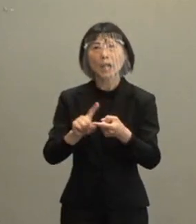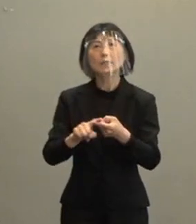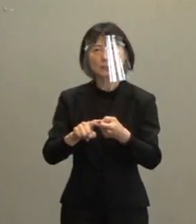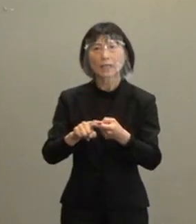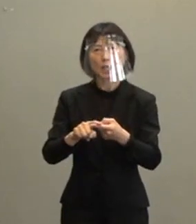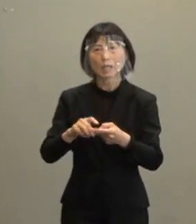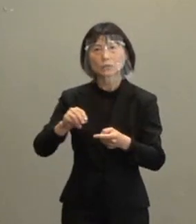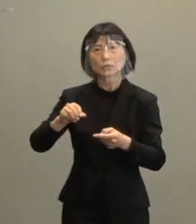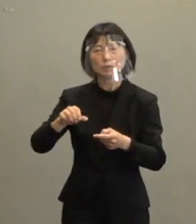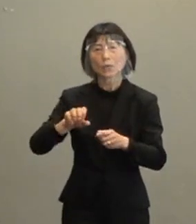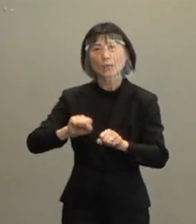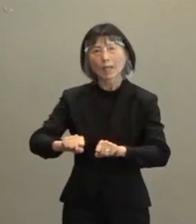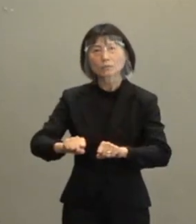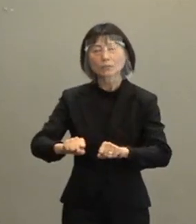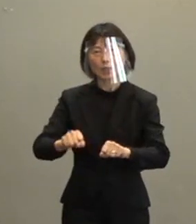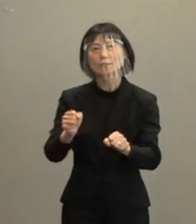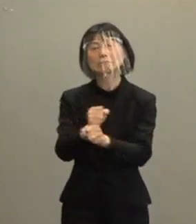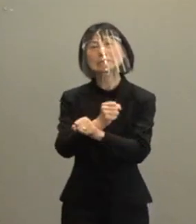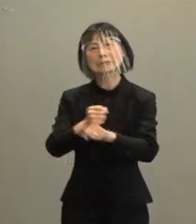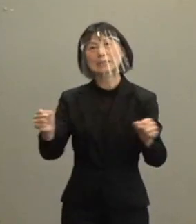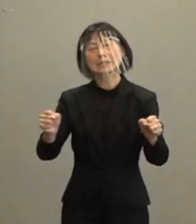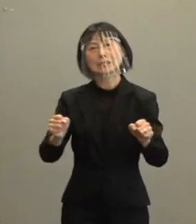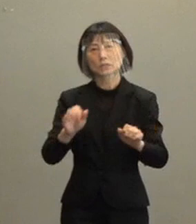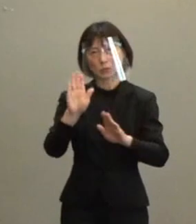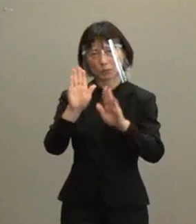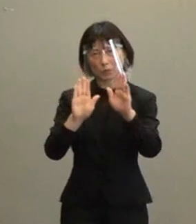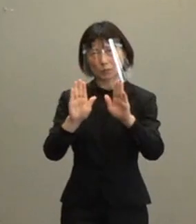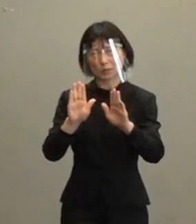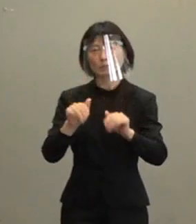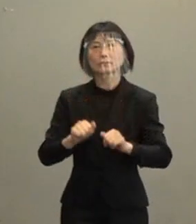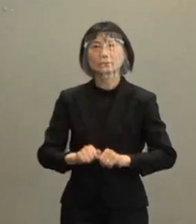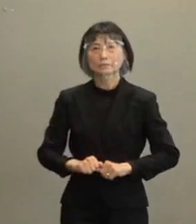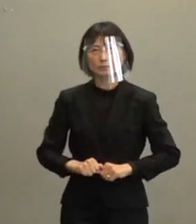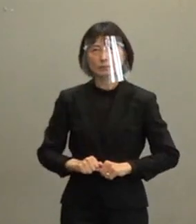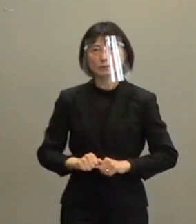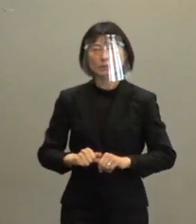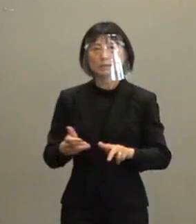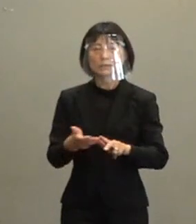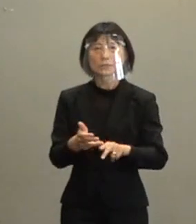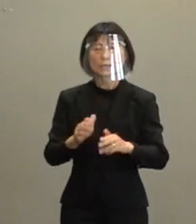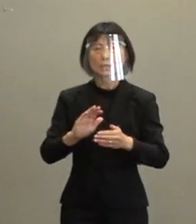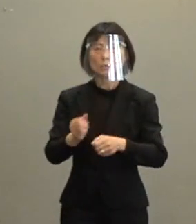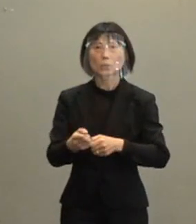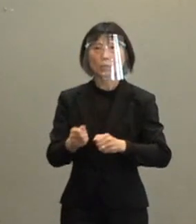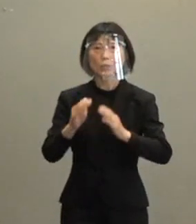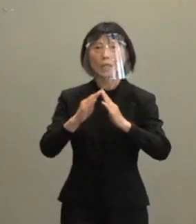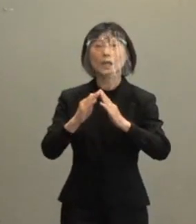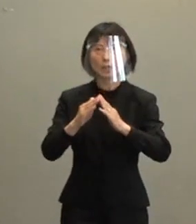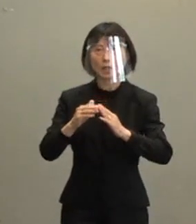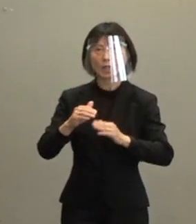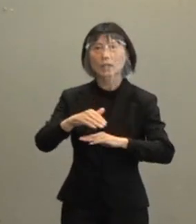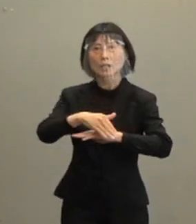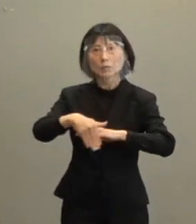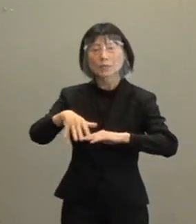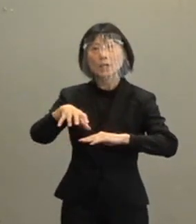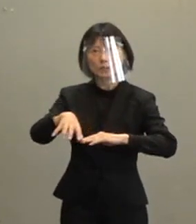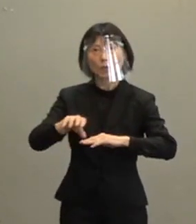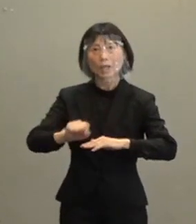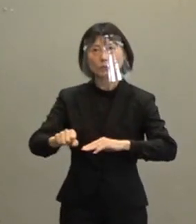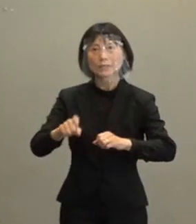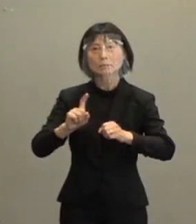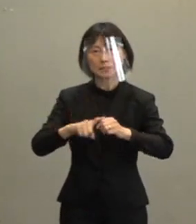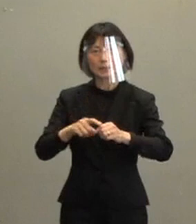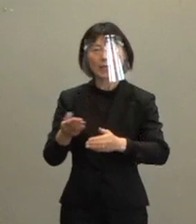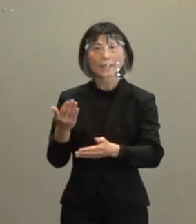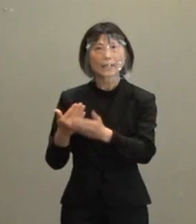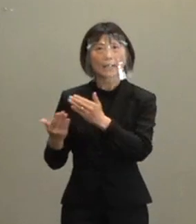保できない状況となっています。そこで本県からは、畜産農家が埋却予定地を確保するため、あらか